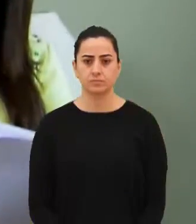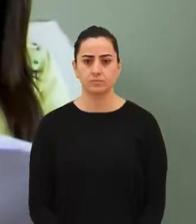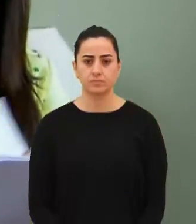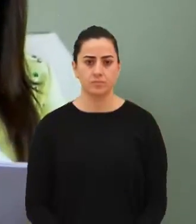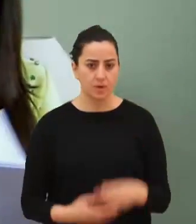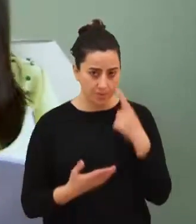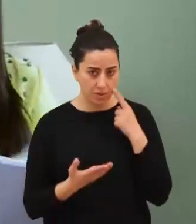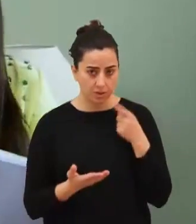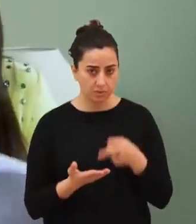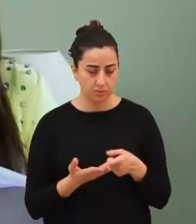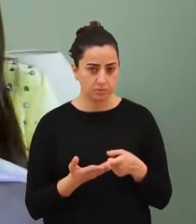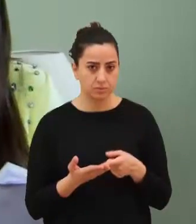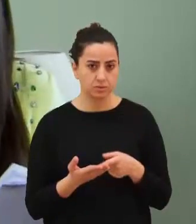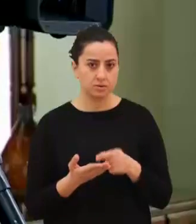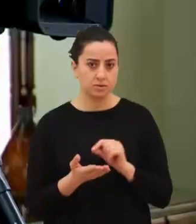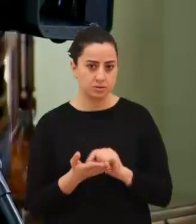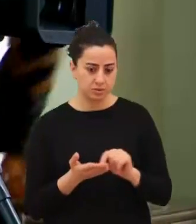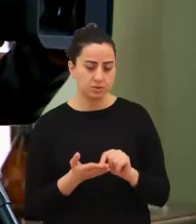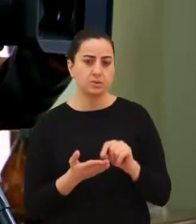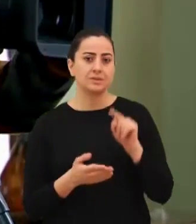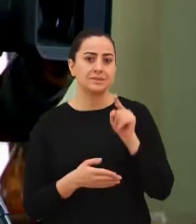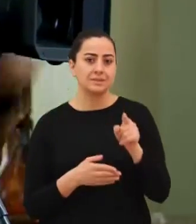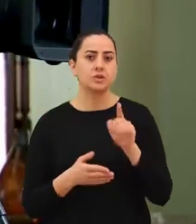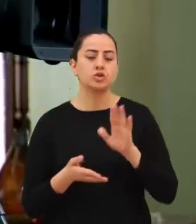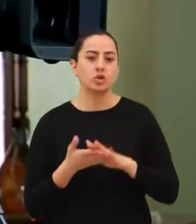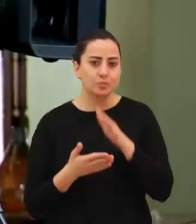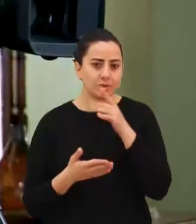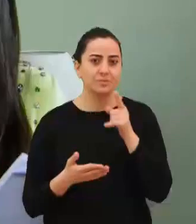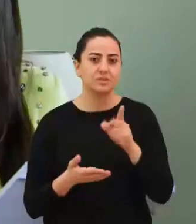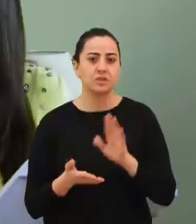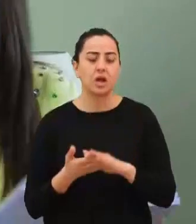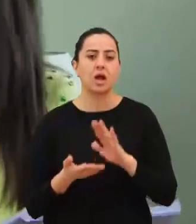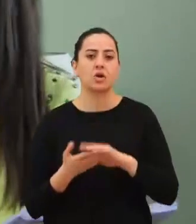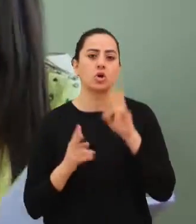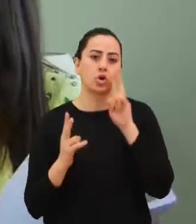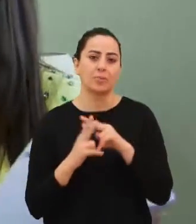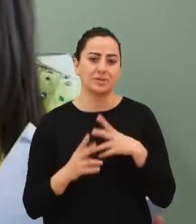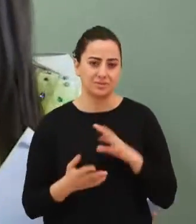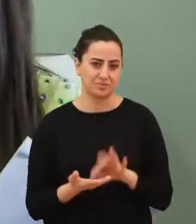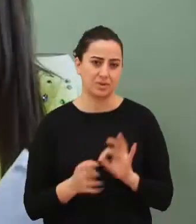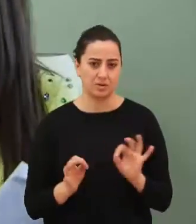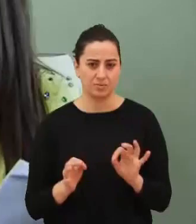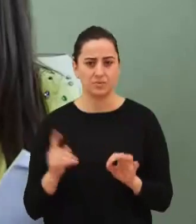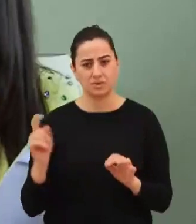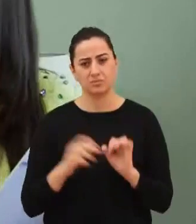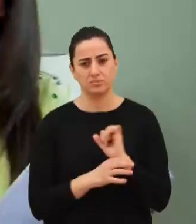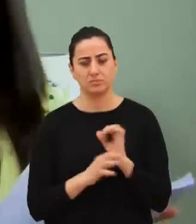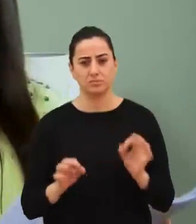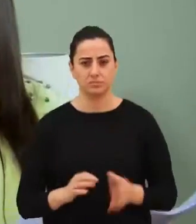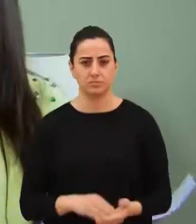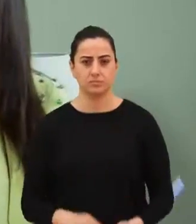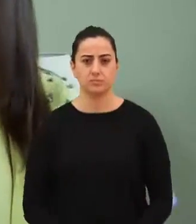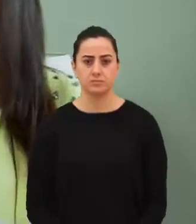Bak burayı zaten esli oynayacaksınız. Sizleri dost bildim. Dostlarımı yanımda görmek istedim. Tamam. Ya zaten halledersin sevgilim sen onu. O kolay